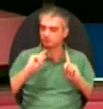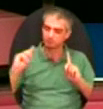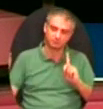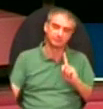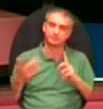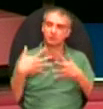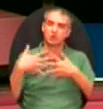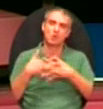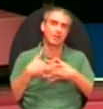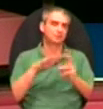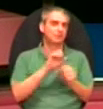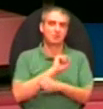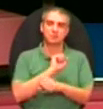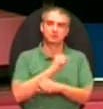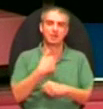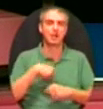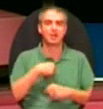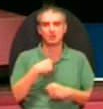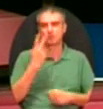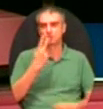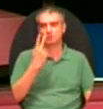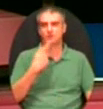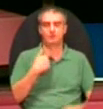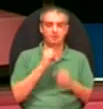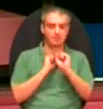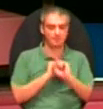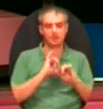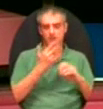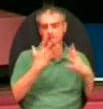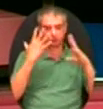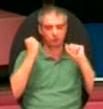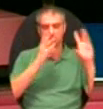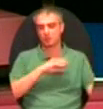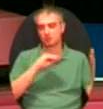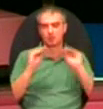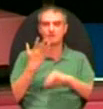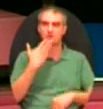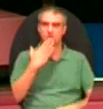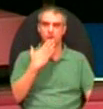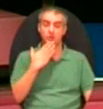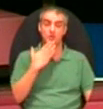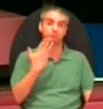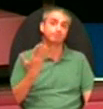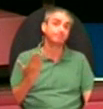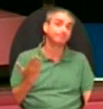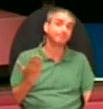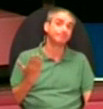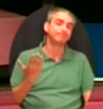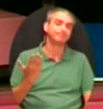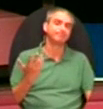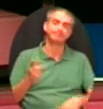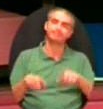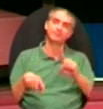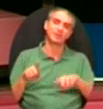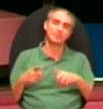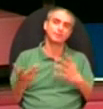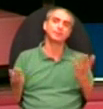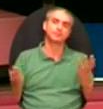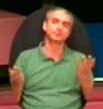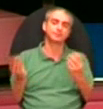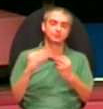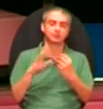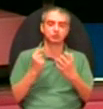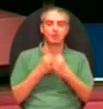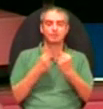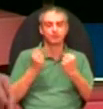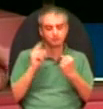של קואליציה ואופוזיציה. אנחנו כמובן בעד העברת השגרירות לירושלים. לפעמים הדברים האלה מלווים